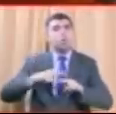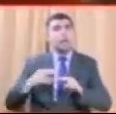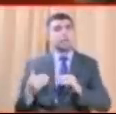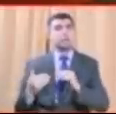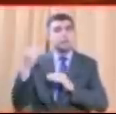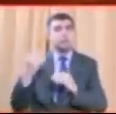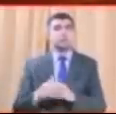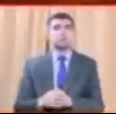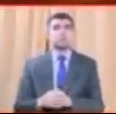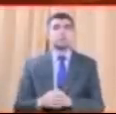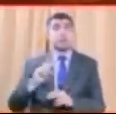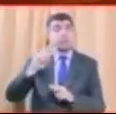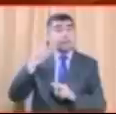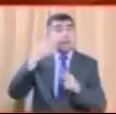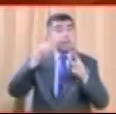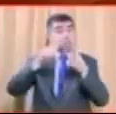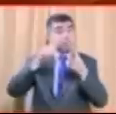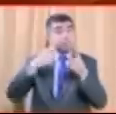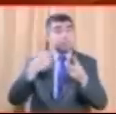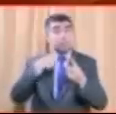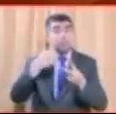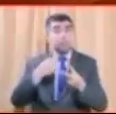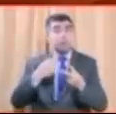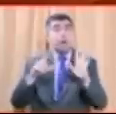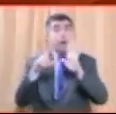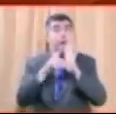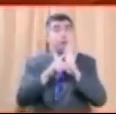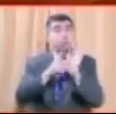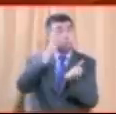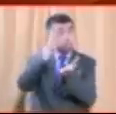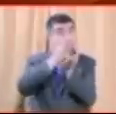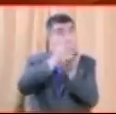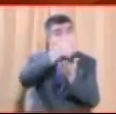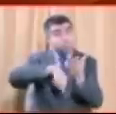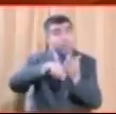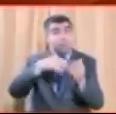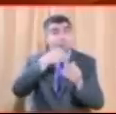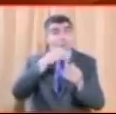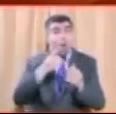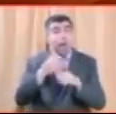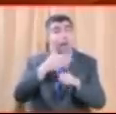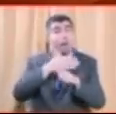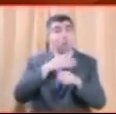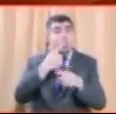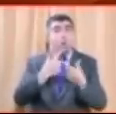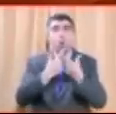ثانيا راه بلادنا راه الدستور قرر حرية الأسعار